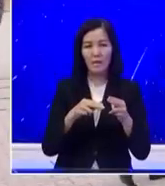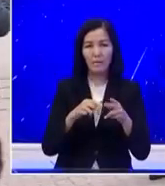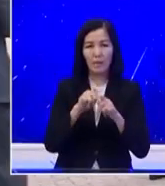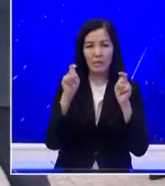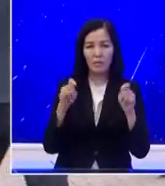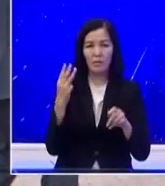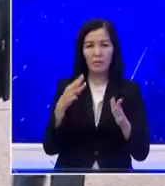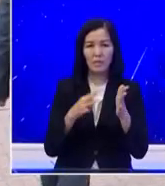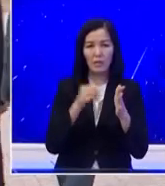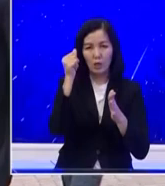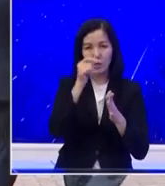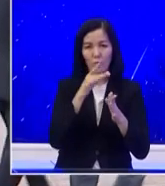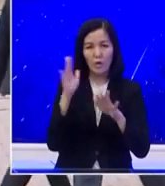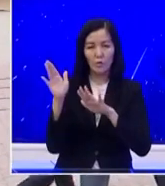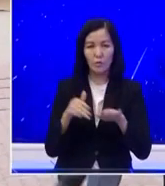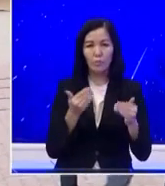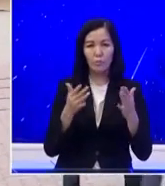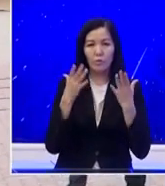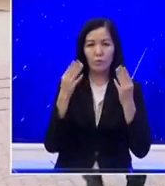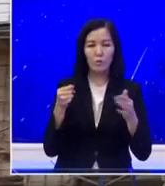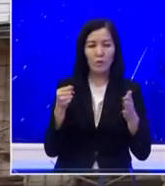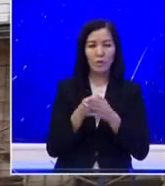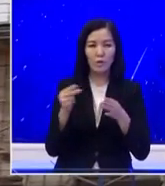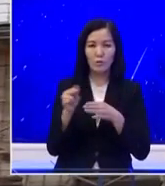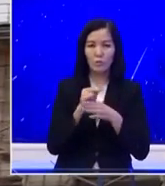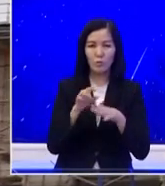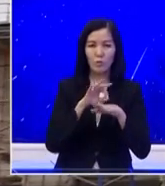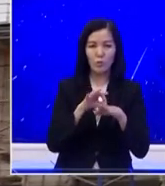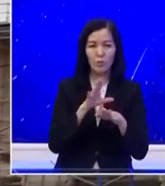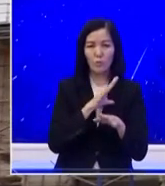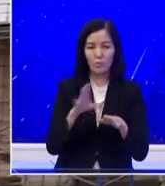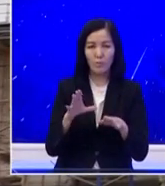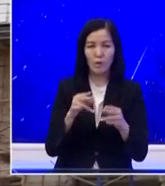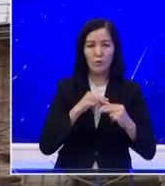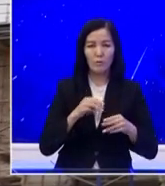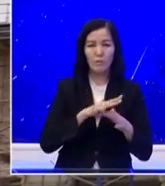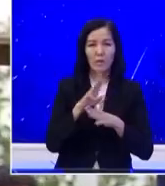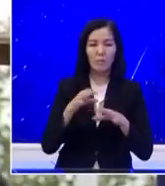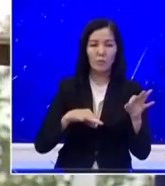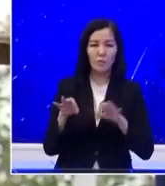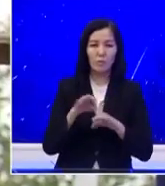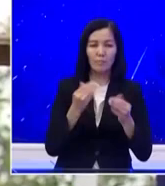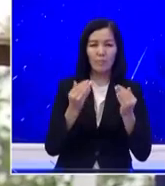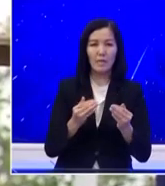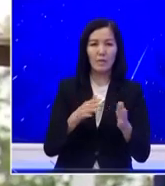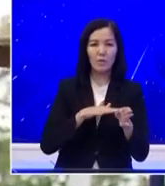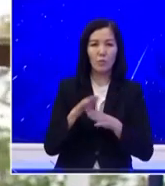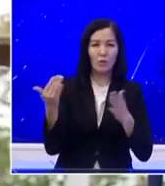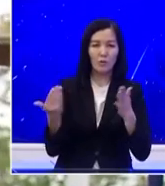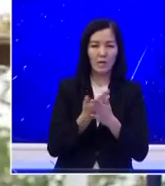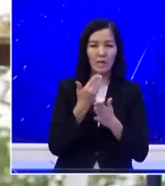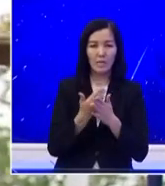жылға таяды. Сонан бері бүгінге дейін бірде-бір жөндеу көрмеген. Жұмыспен қамтудың жол картасы арқылы биыл толық